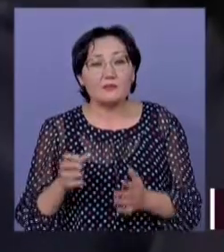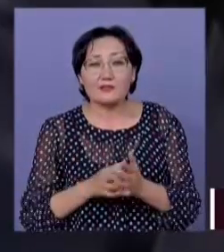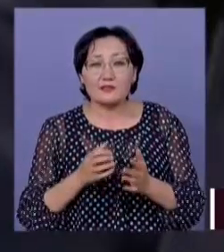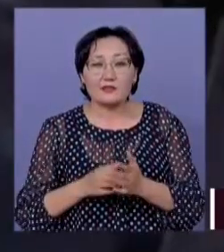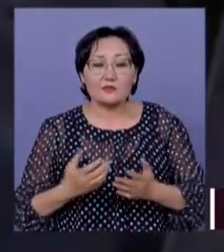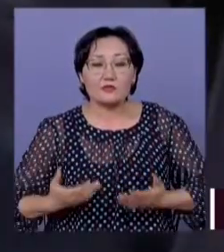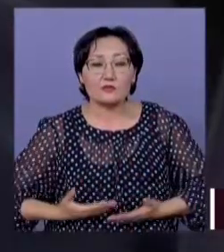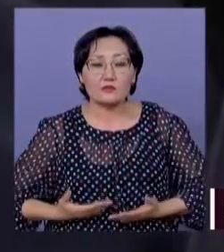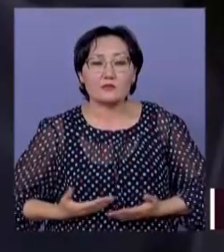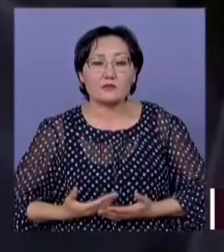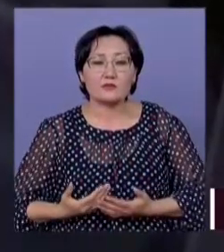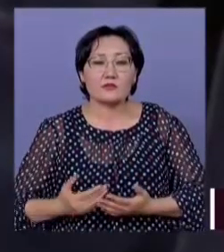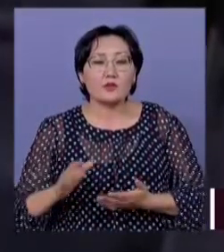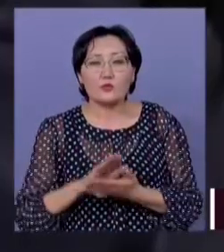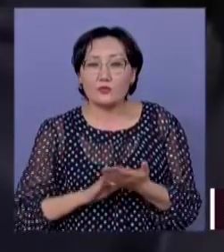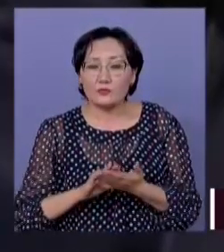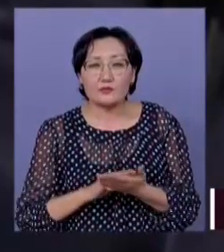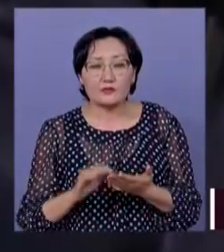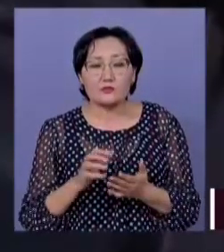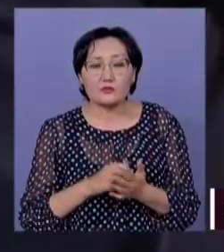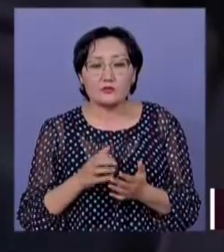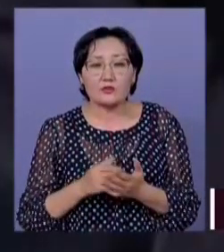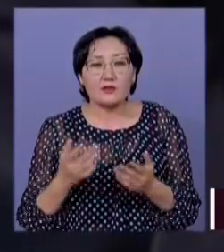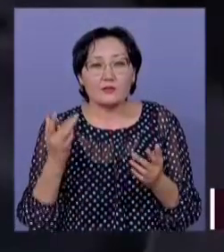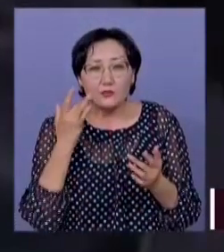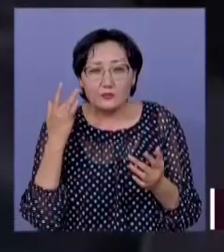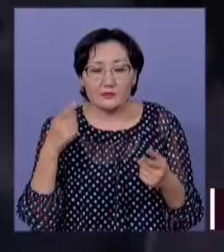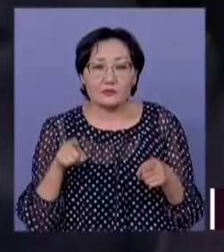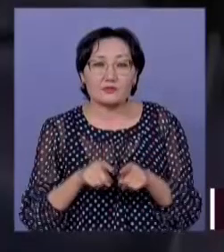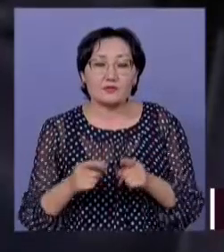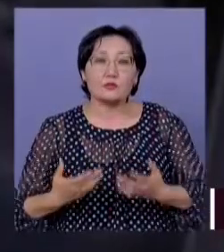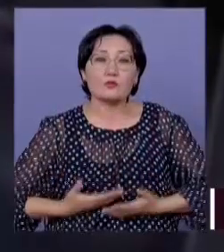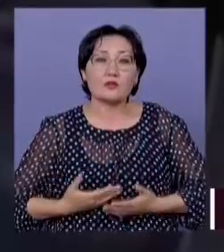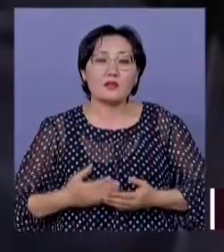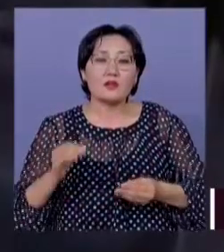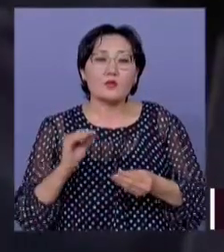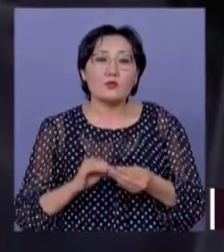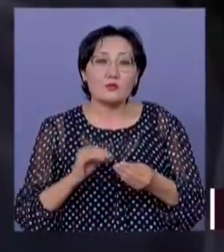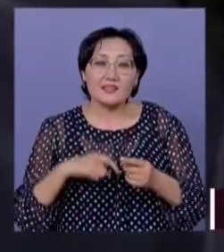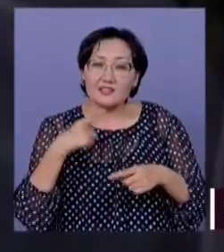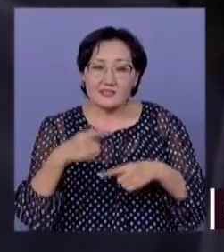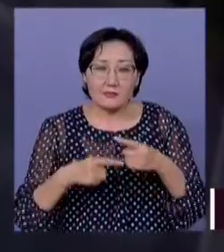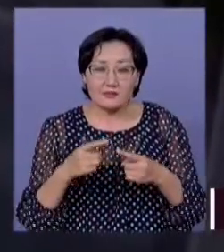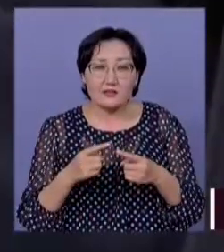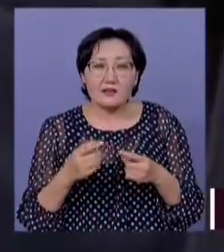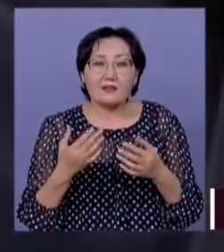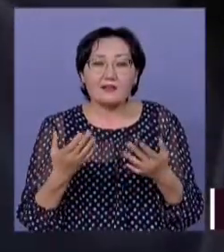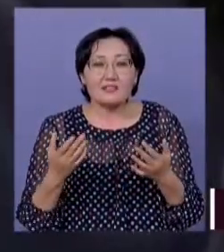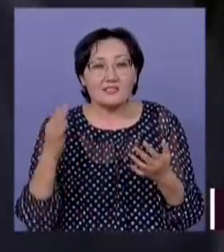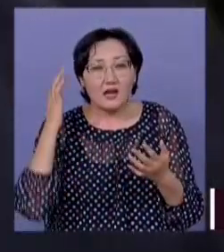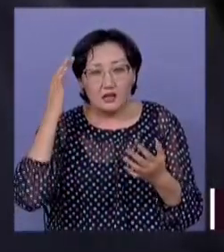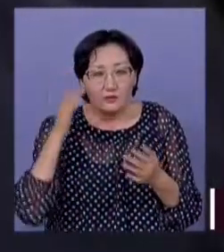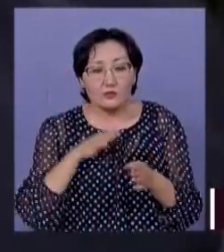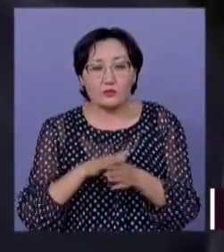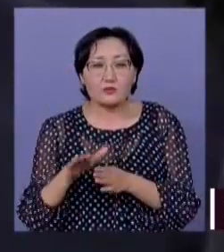Бір жет, біреу жетпейді. Солай боп тұрады дүние. Әр дам заманда қанша арманың орындалып